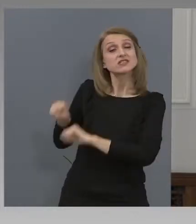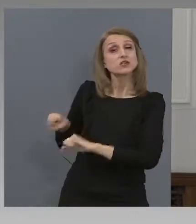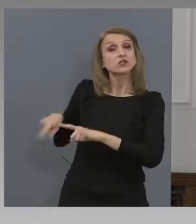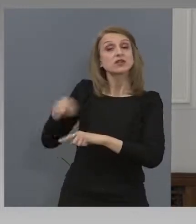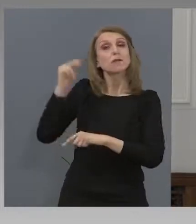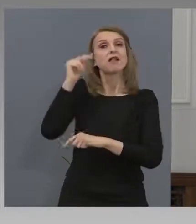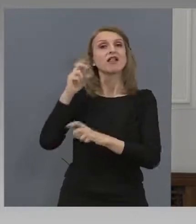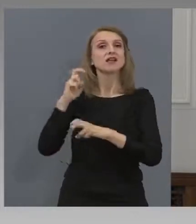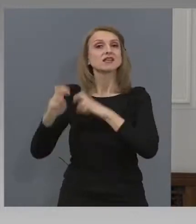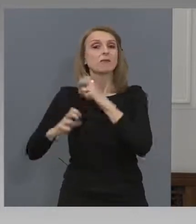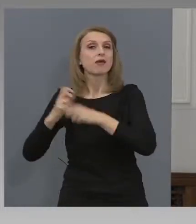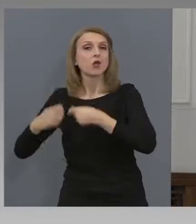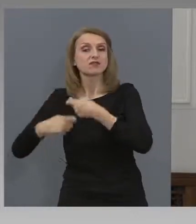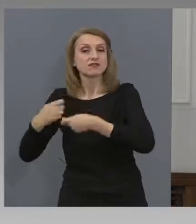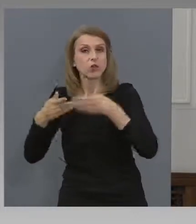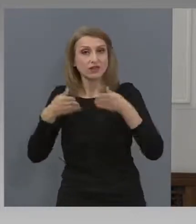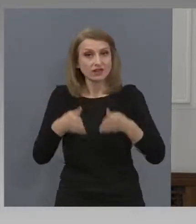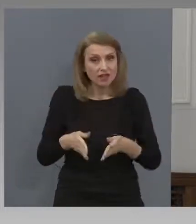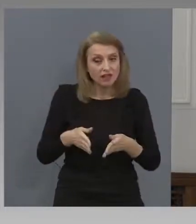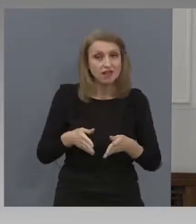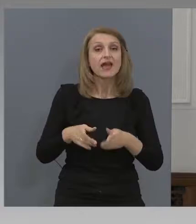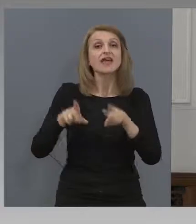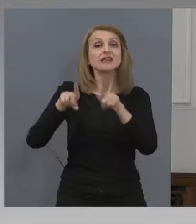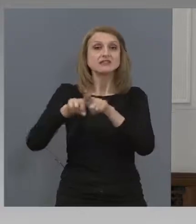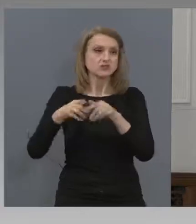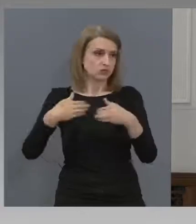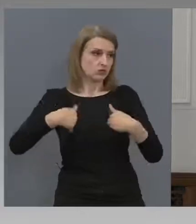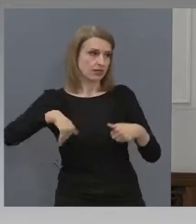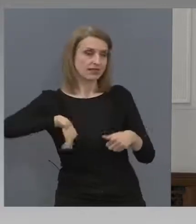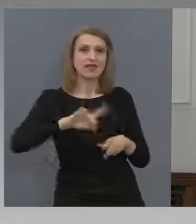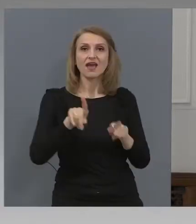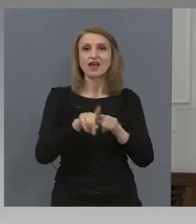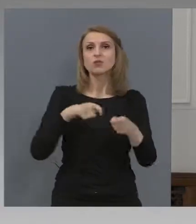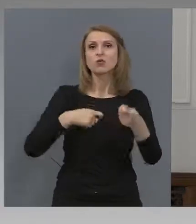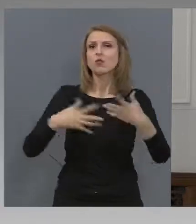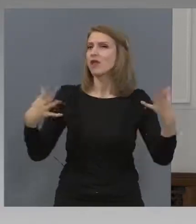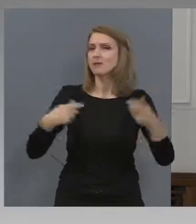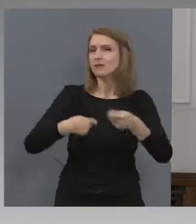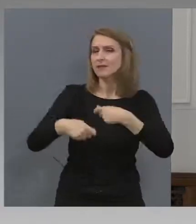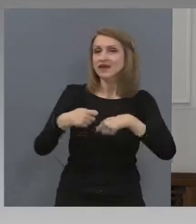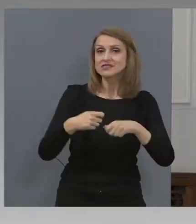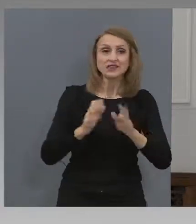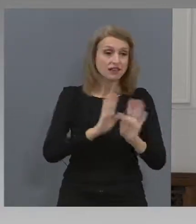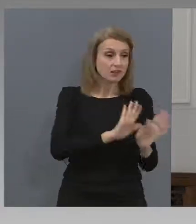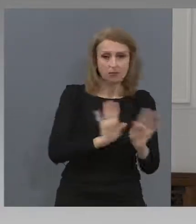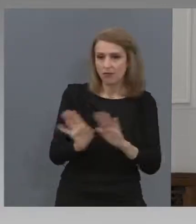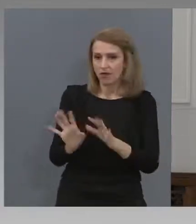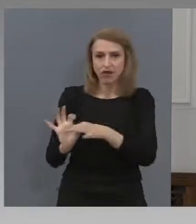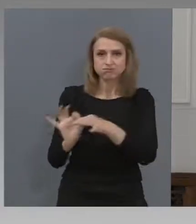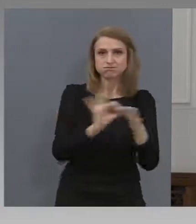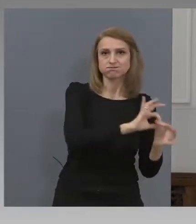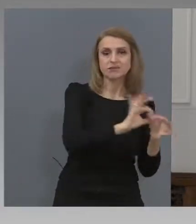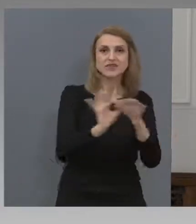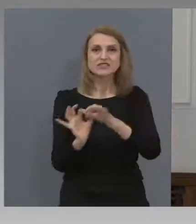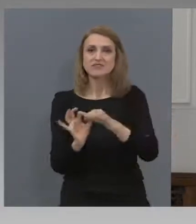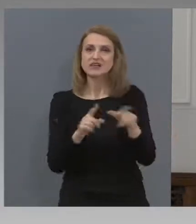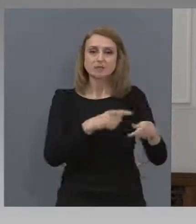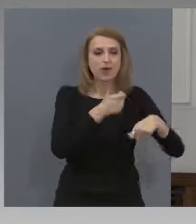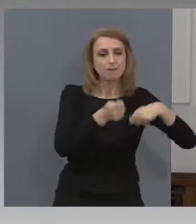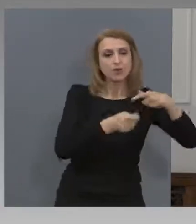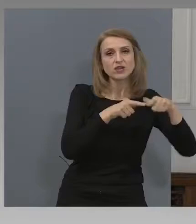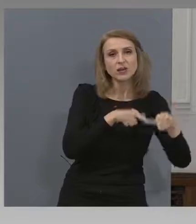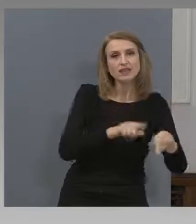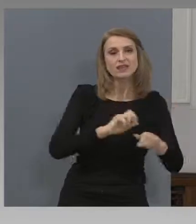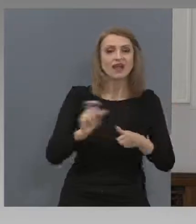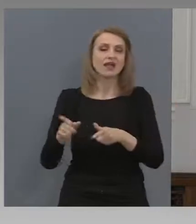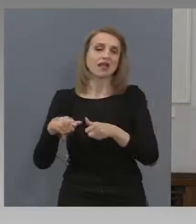и ние като търговски вериги да бъдем медиатора между едните и другите. В този ред на